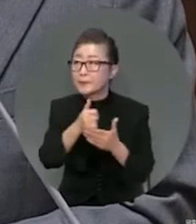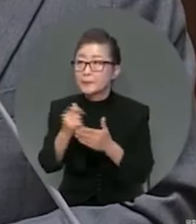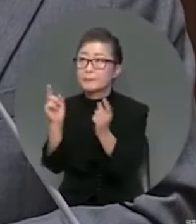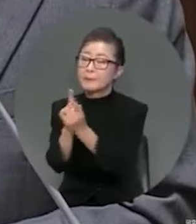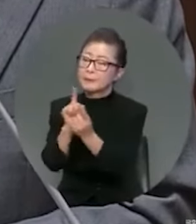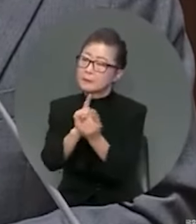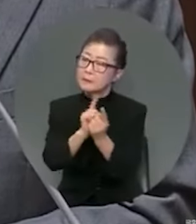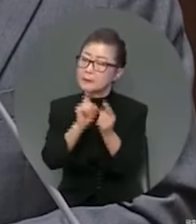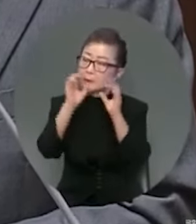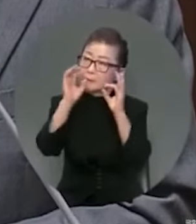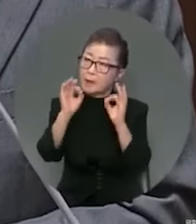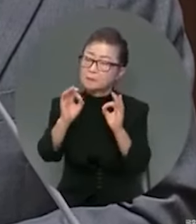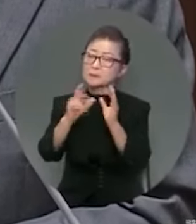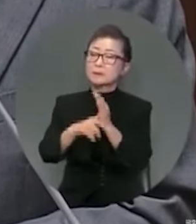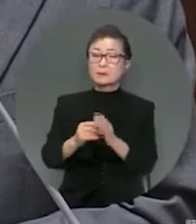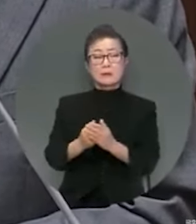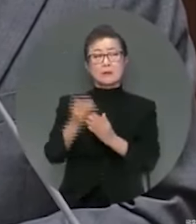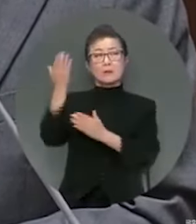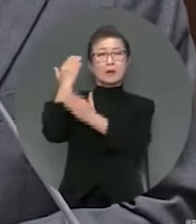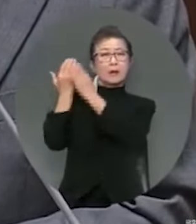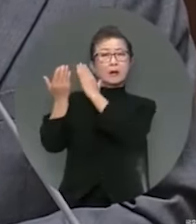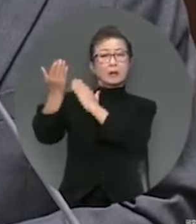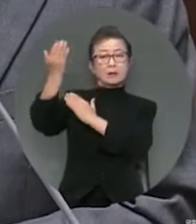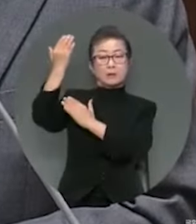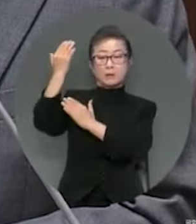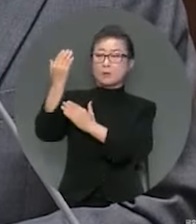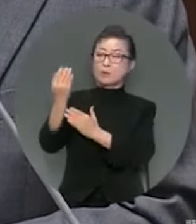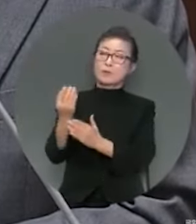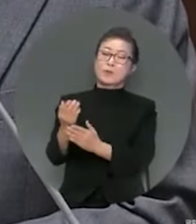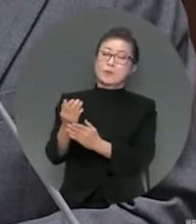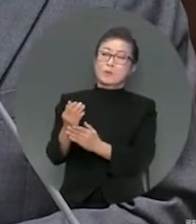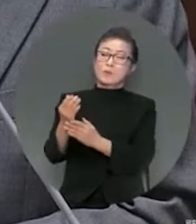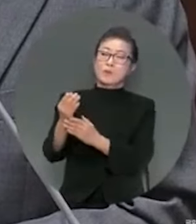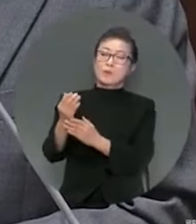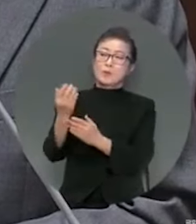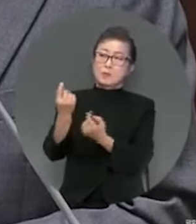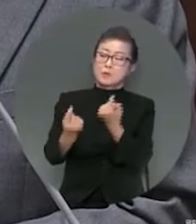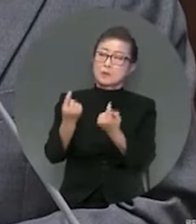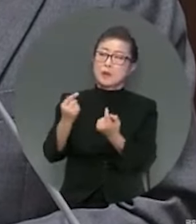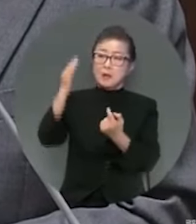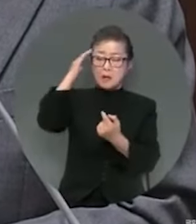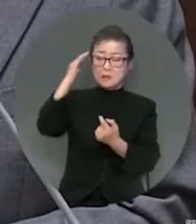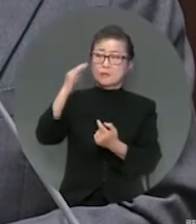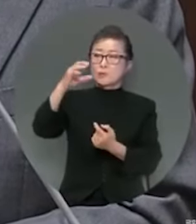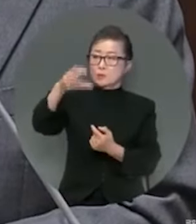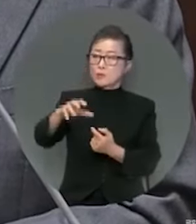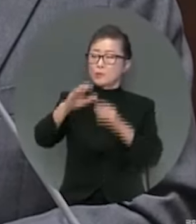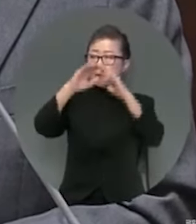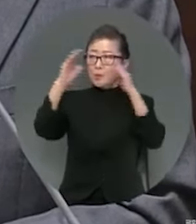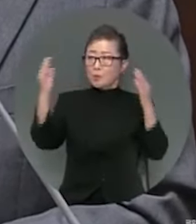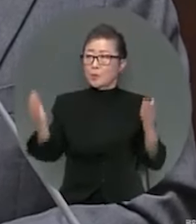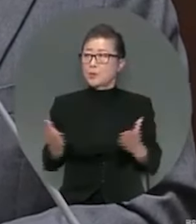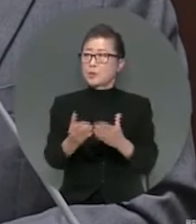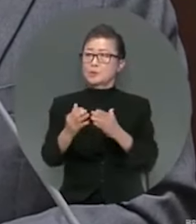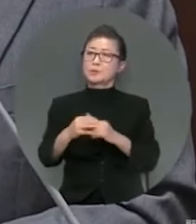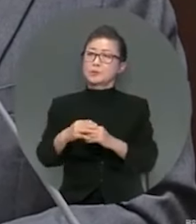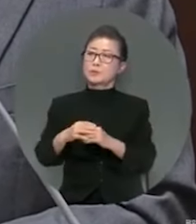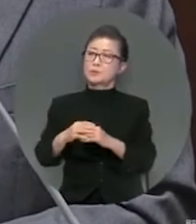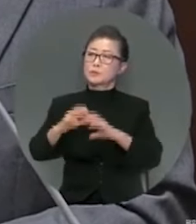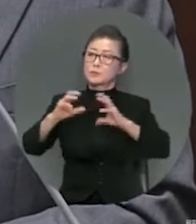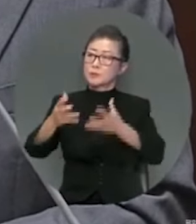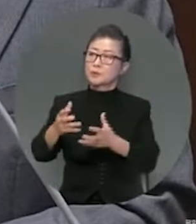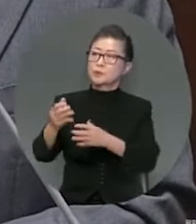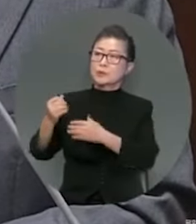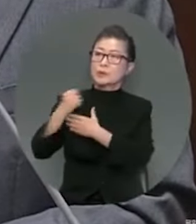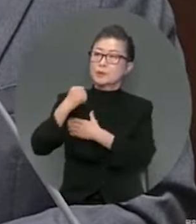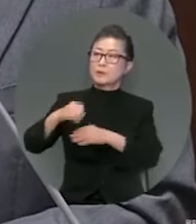분들은 과거 어느 때보다도 우리 대한민국의 모든 국격이나